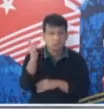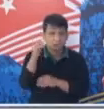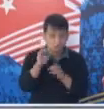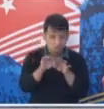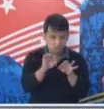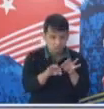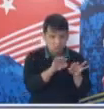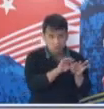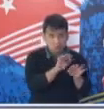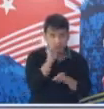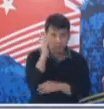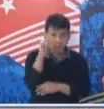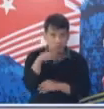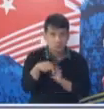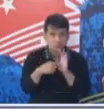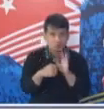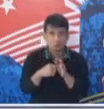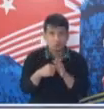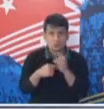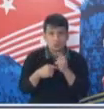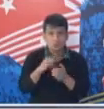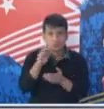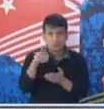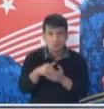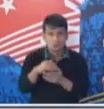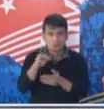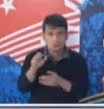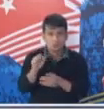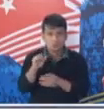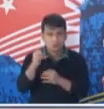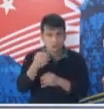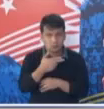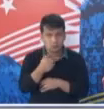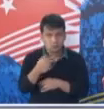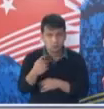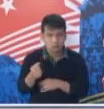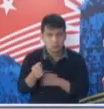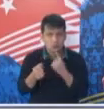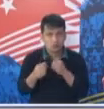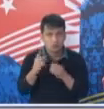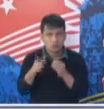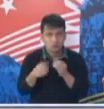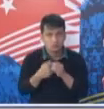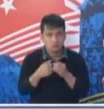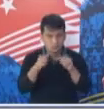village sa Central Java sa Indonesia. Habang tinadtad naman ang